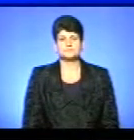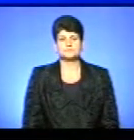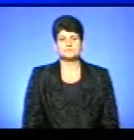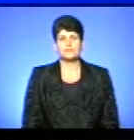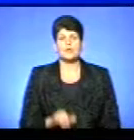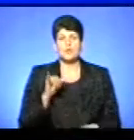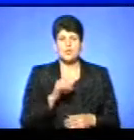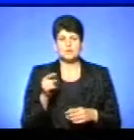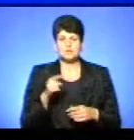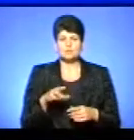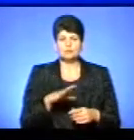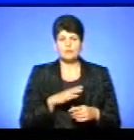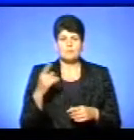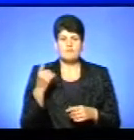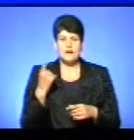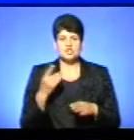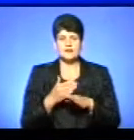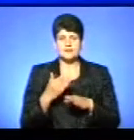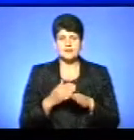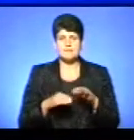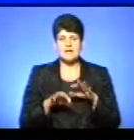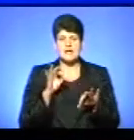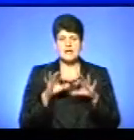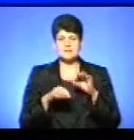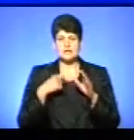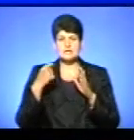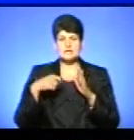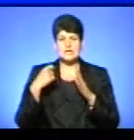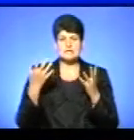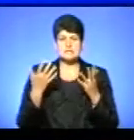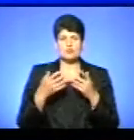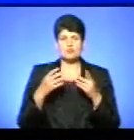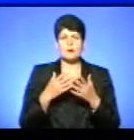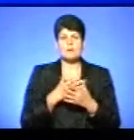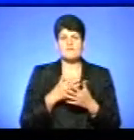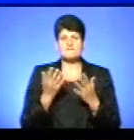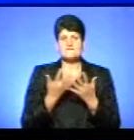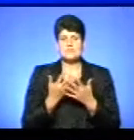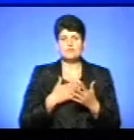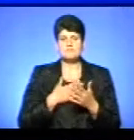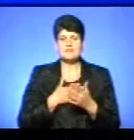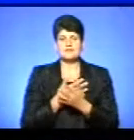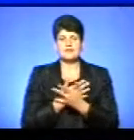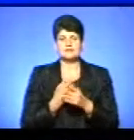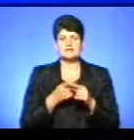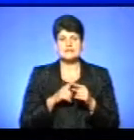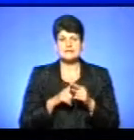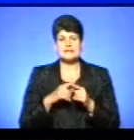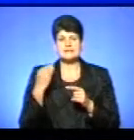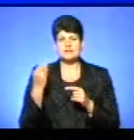У Тернополі відбувся перший етап кастингу для зйомок у фільмі «Мій янгол». Це українська історична стрічка про